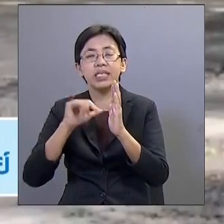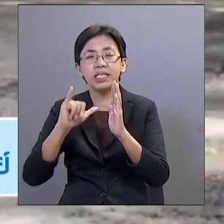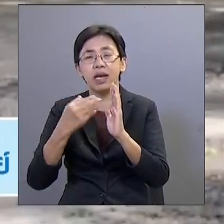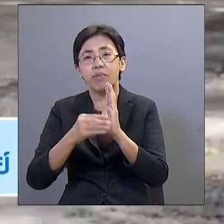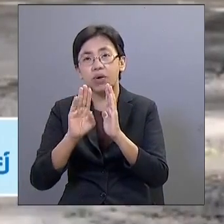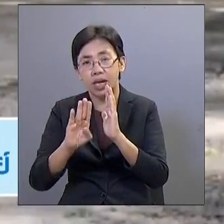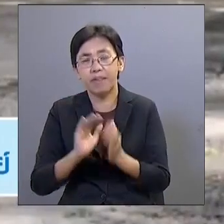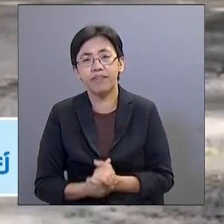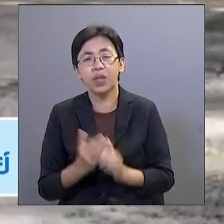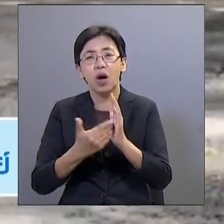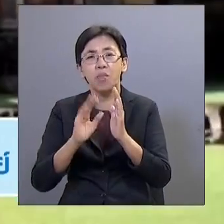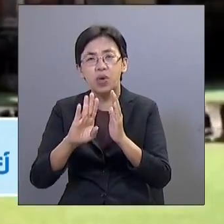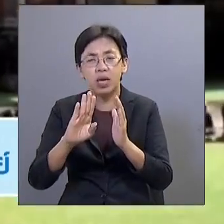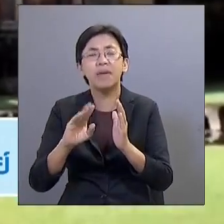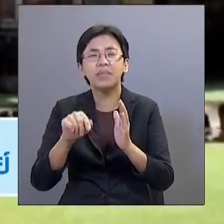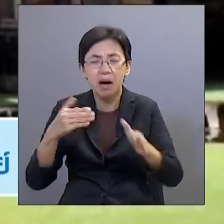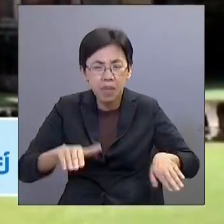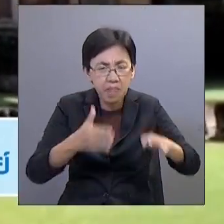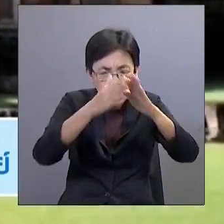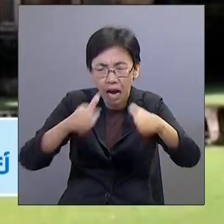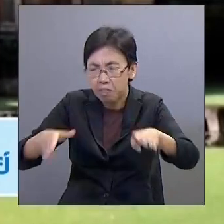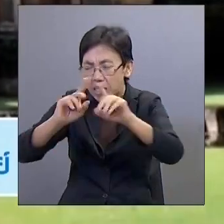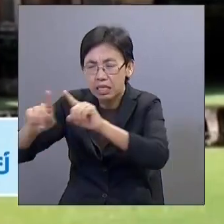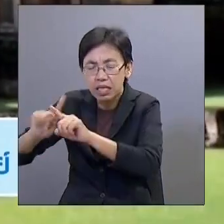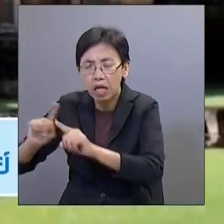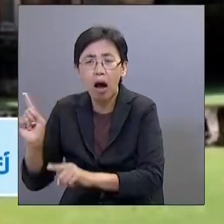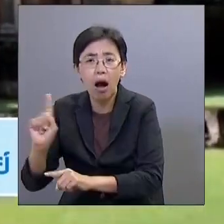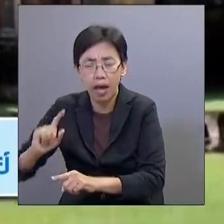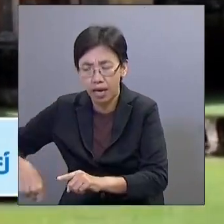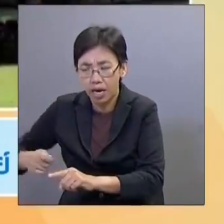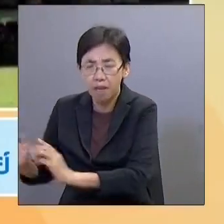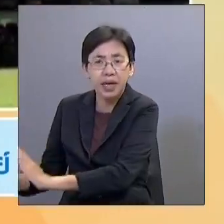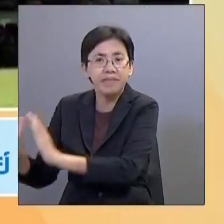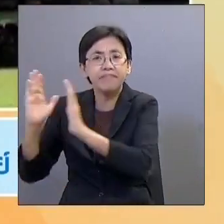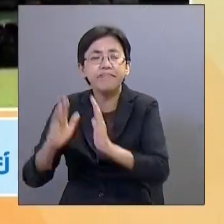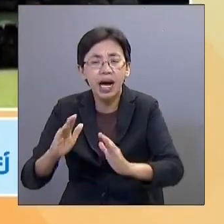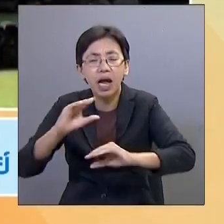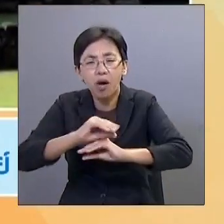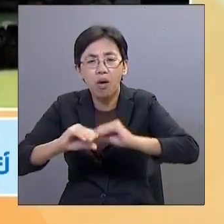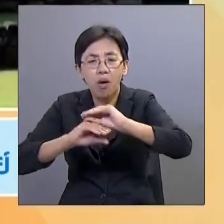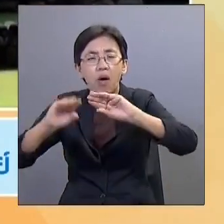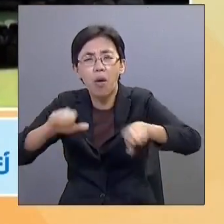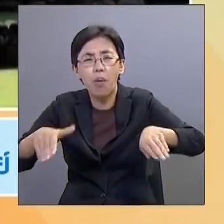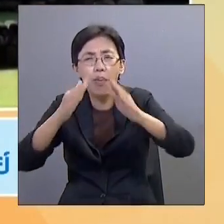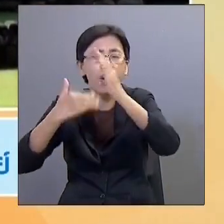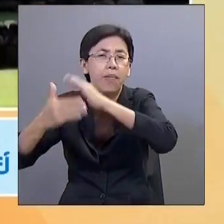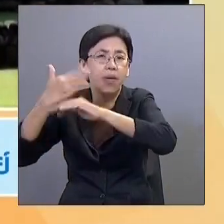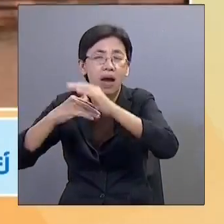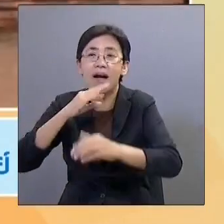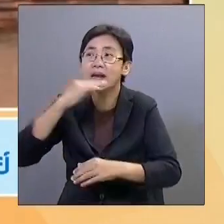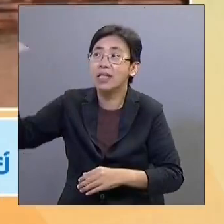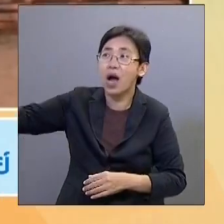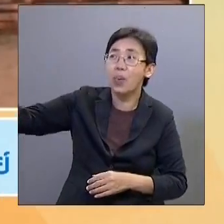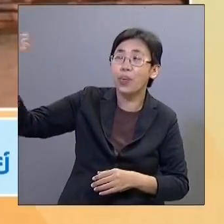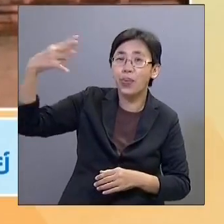รัมย์นี่ก็มีหลายปราสาทนะคะที่ได้รับอิทธิพลมาจากทางขอมด้วยแล ้ วก็ที่สำคัญนะคะเวลาที่แสงตะวันมาเนี่ยอย่าง